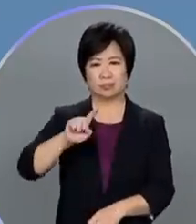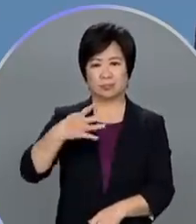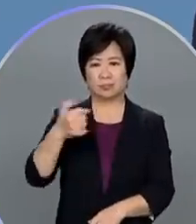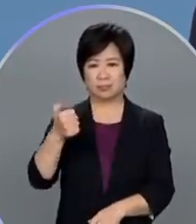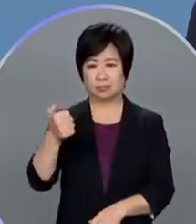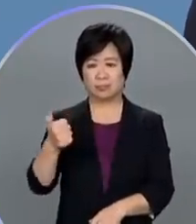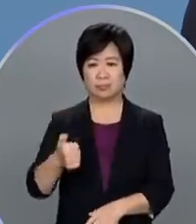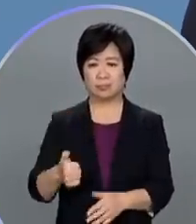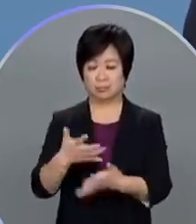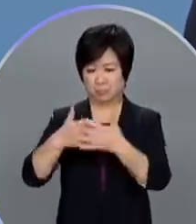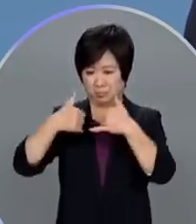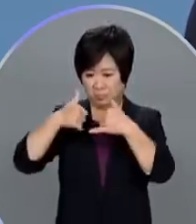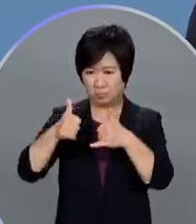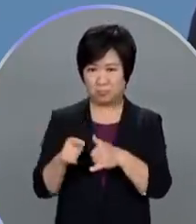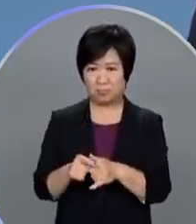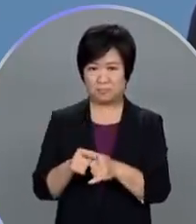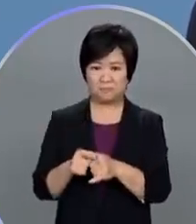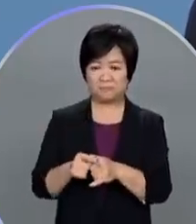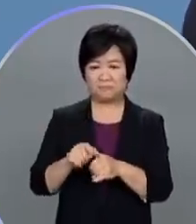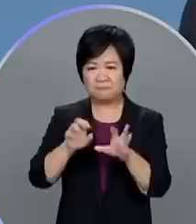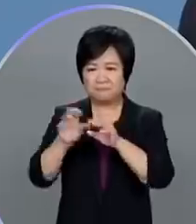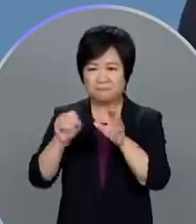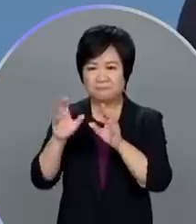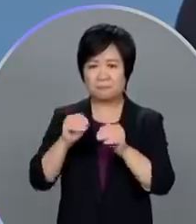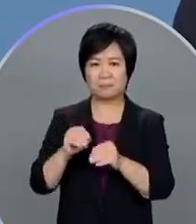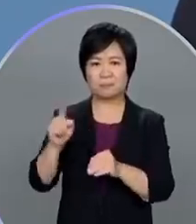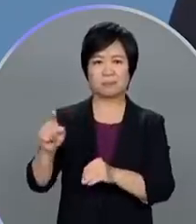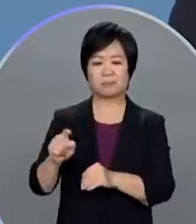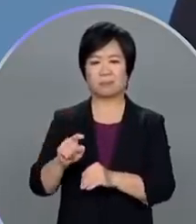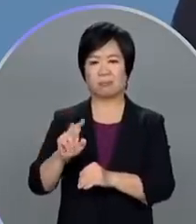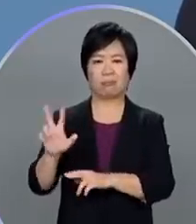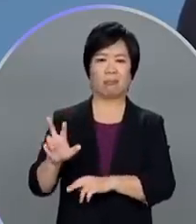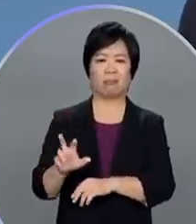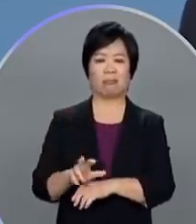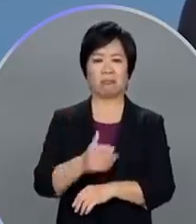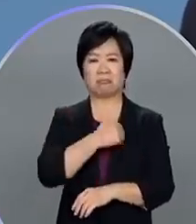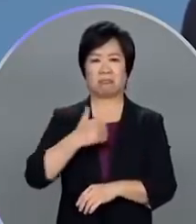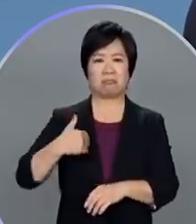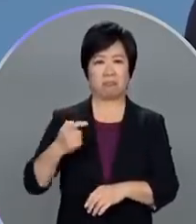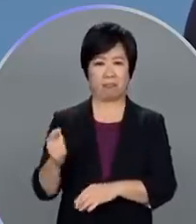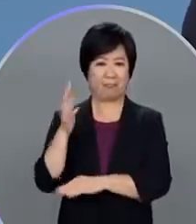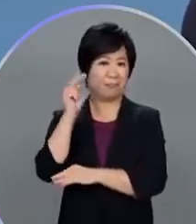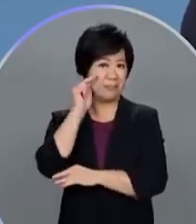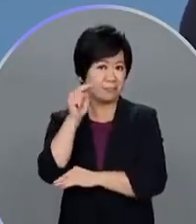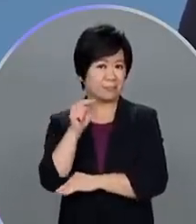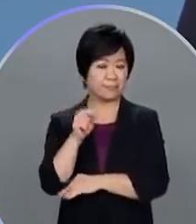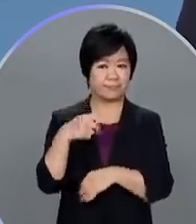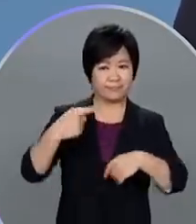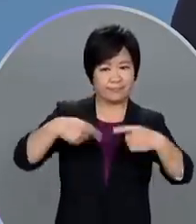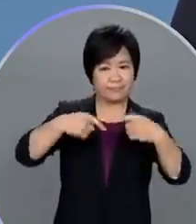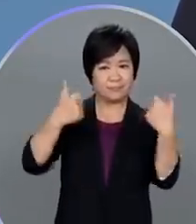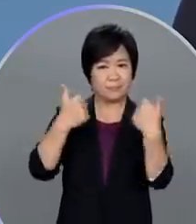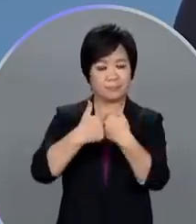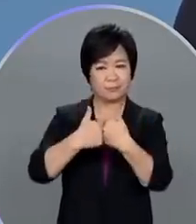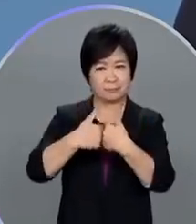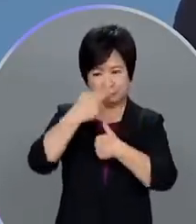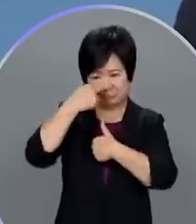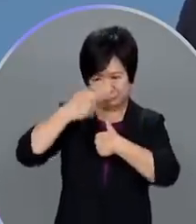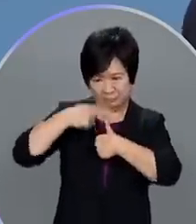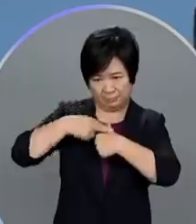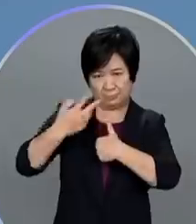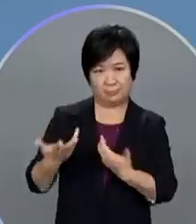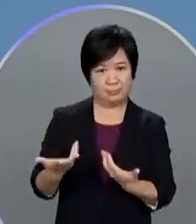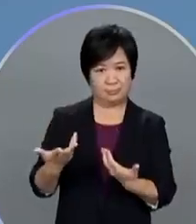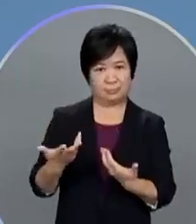上捡的资料，让你来这么堂堂正正的总统政见会跟辩论会来修理韩国瑜，